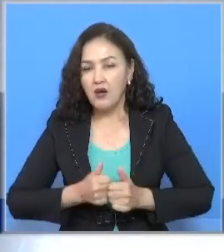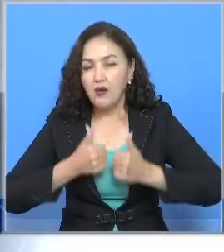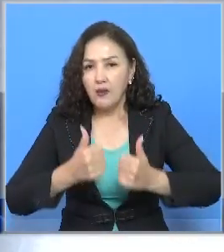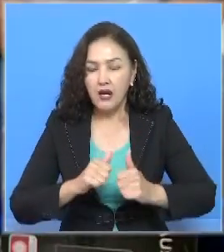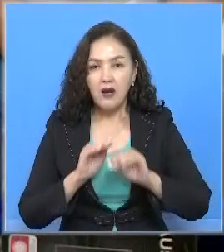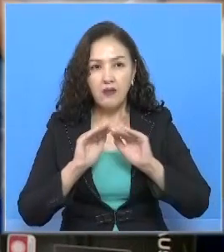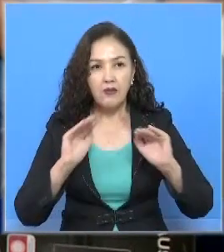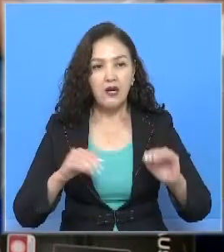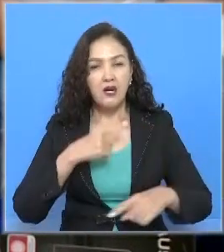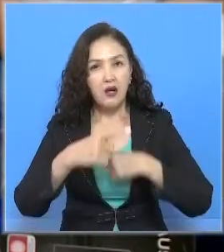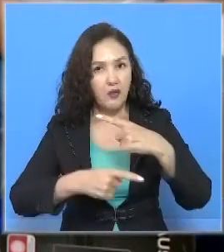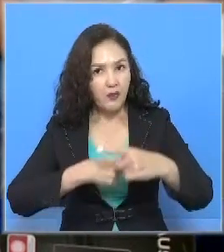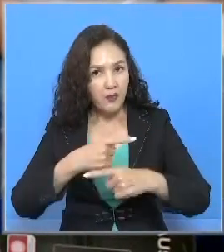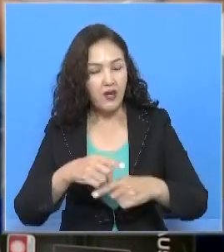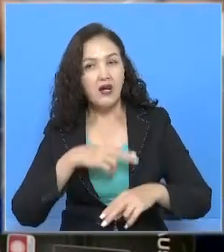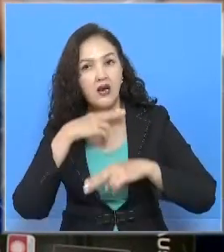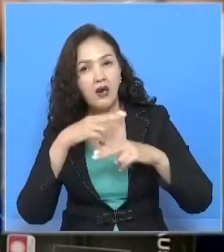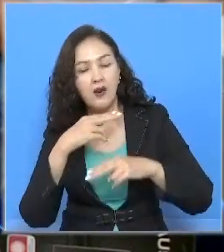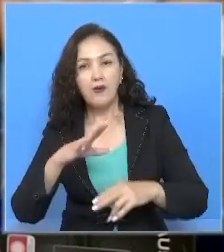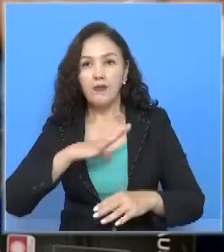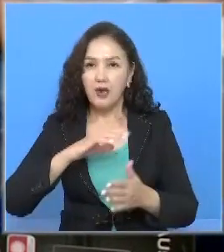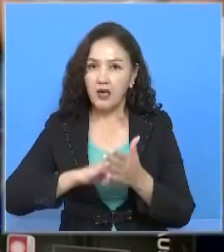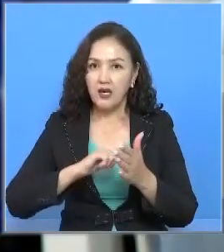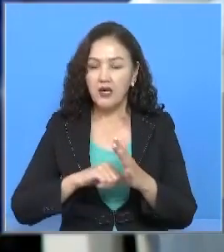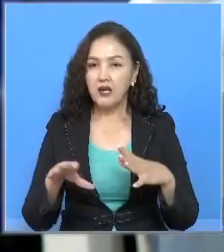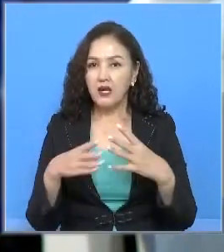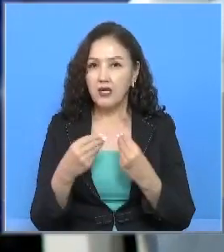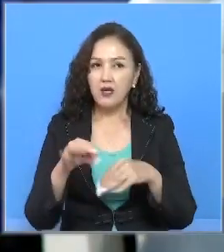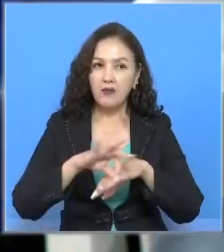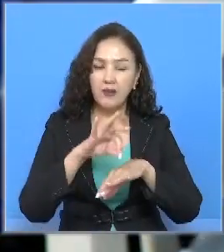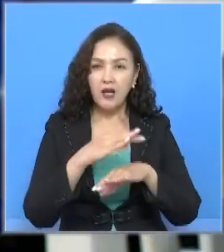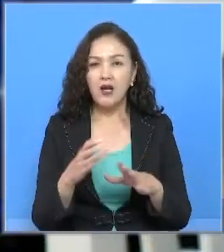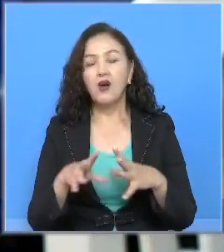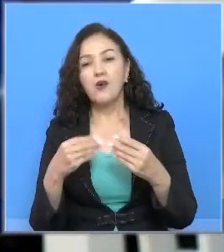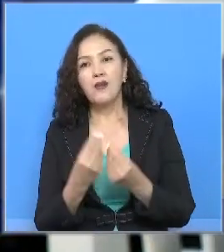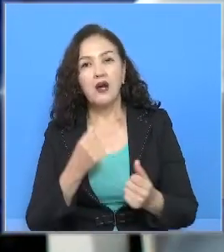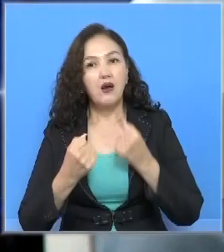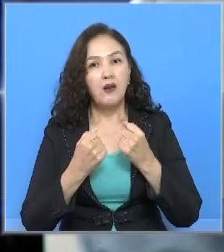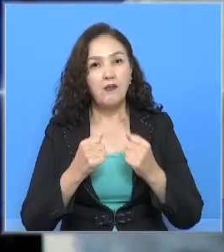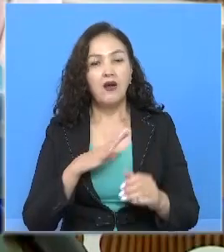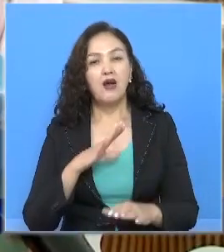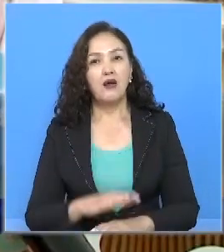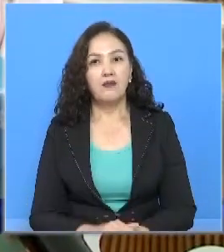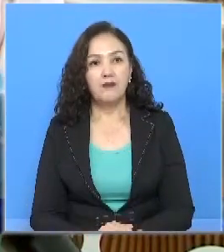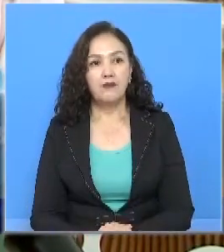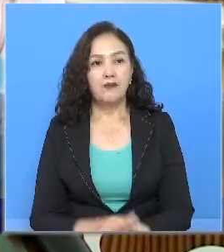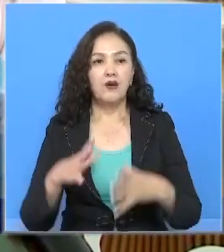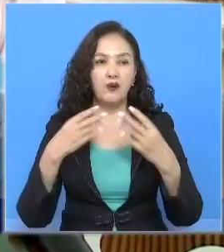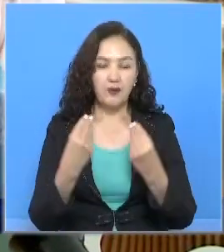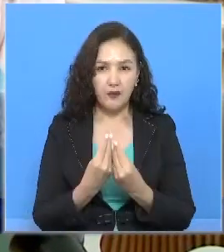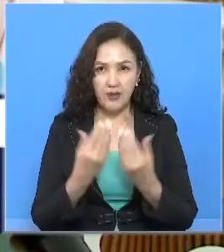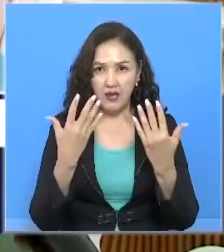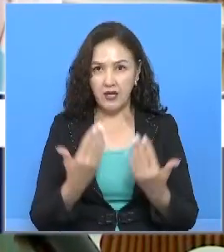ұмтылуға балаларымыздың болашағына алаңдаушылық себеп болды дейді ерлі зайыпты. Ұрпақ отбасы беріктігін нығайтушы. Отбасын құрғаннан